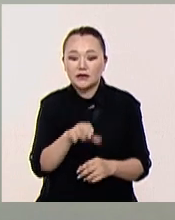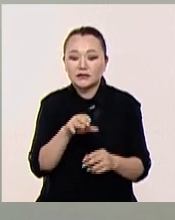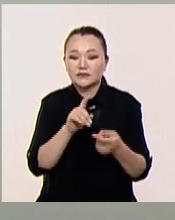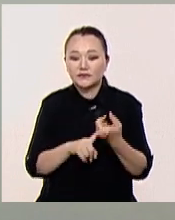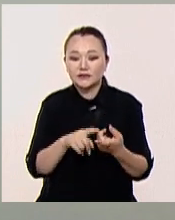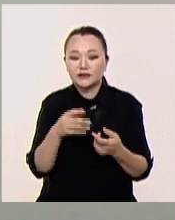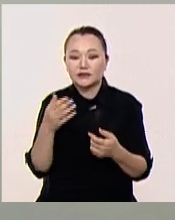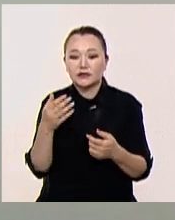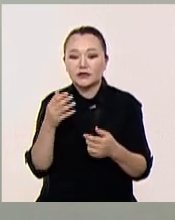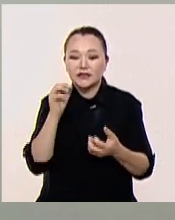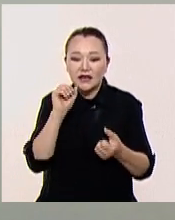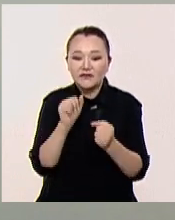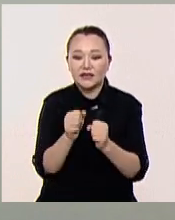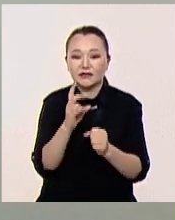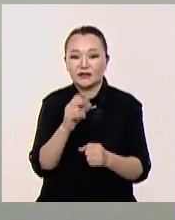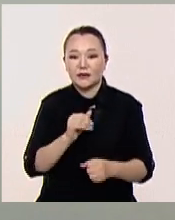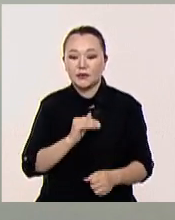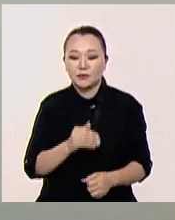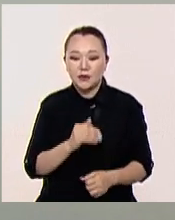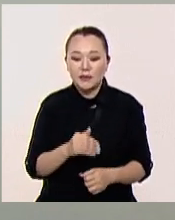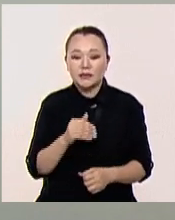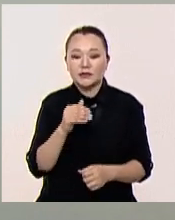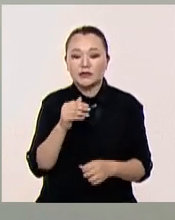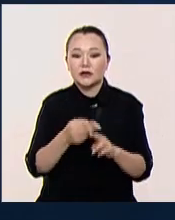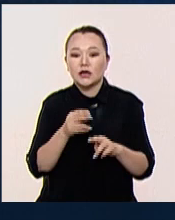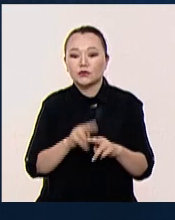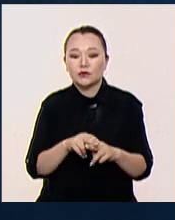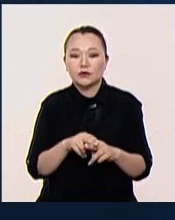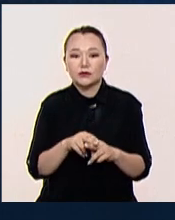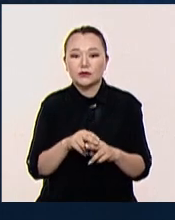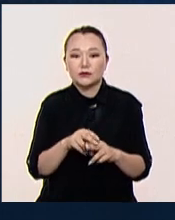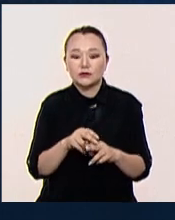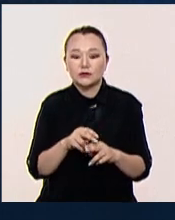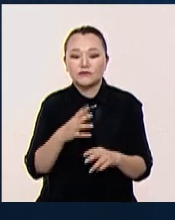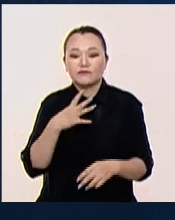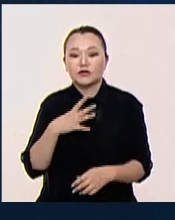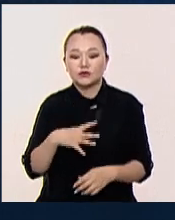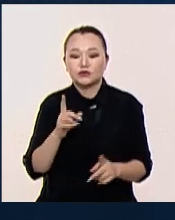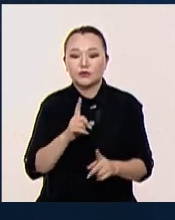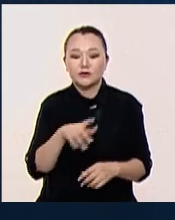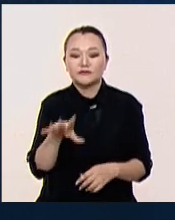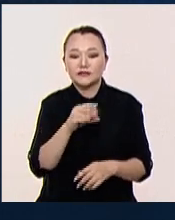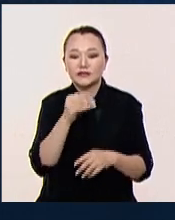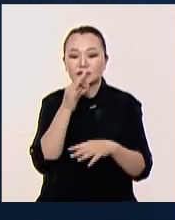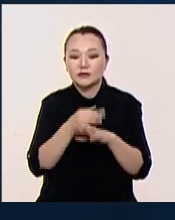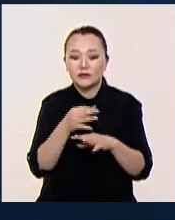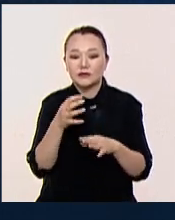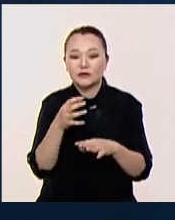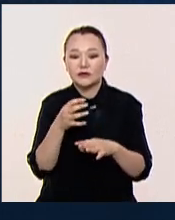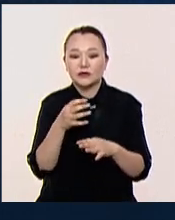деле давление оказывается на предпринимателей, иных лиц, которые там, вынуждают, чтобы они признали вину, пошли